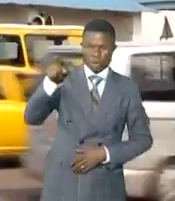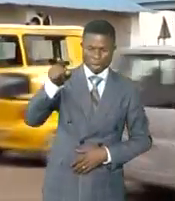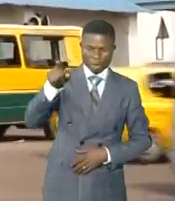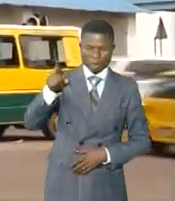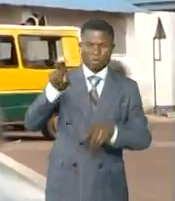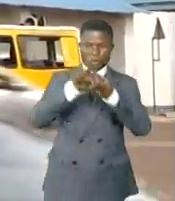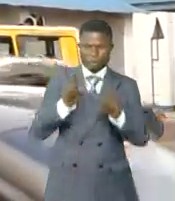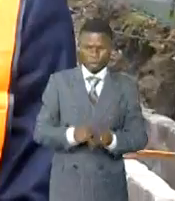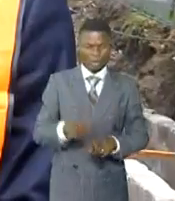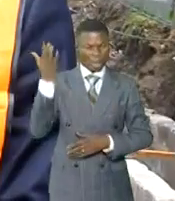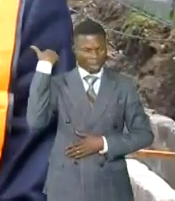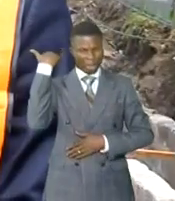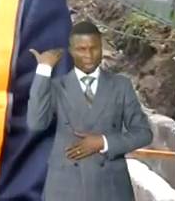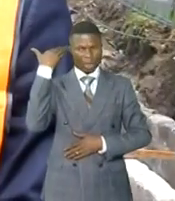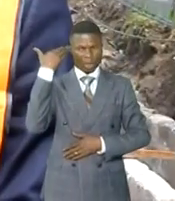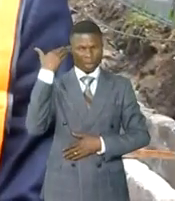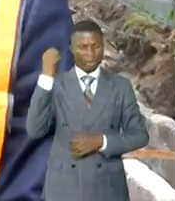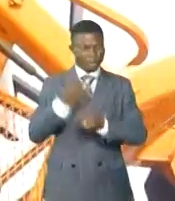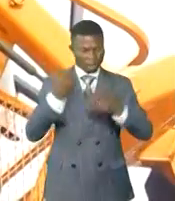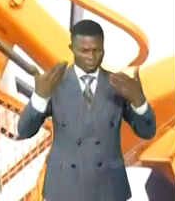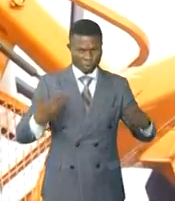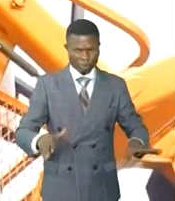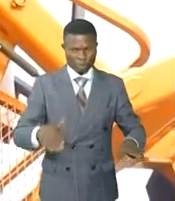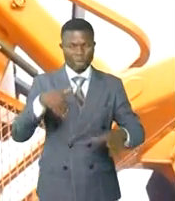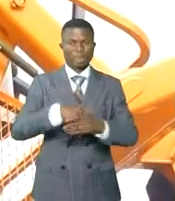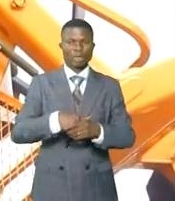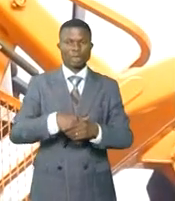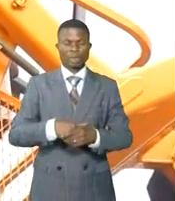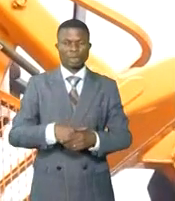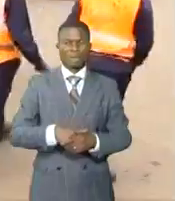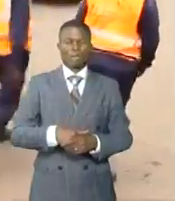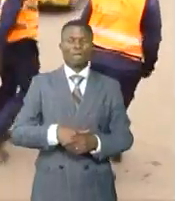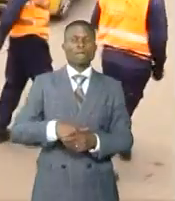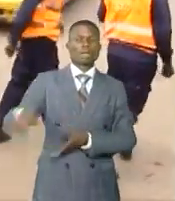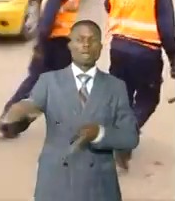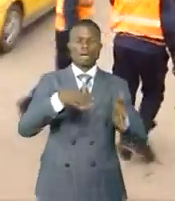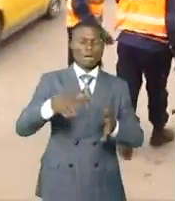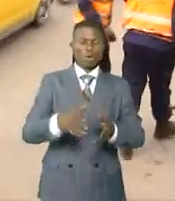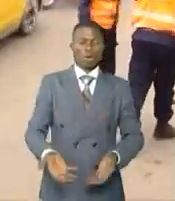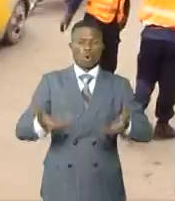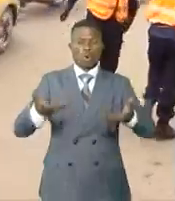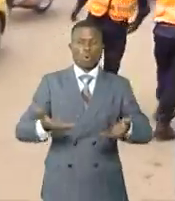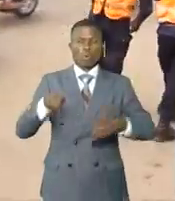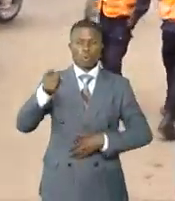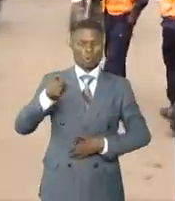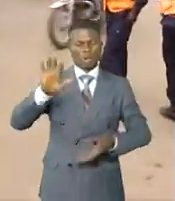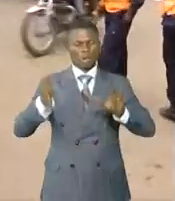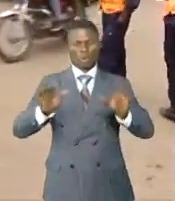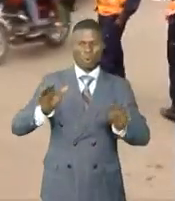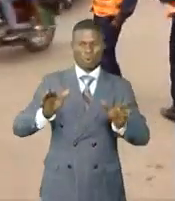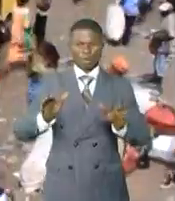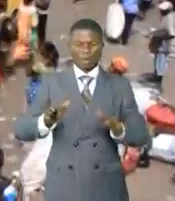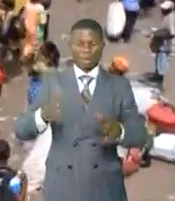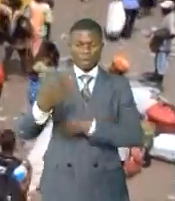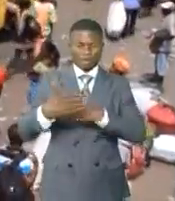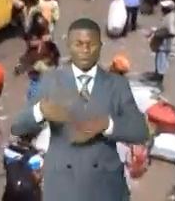a quelques jours, on a fini les travaux au niveau de Baramoto sur la route des poids lourds à la hauteur de l'aéroport de